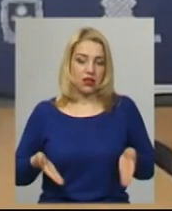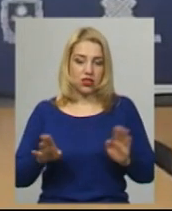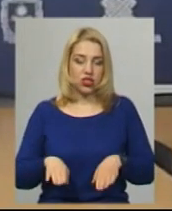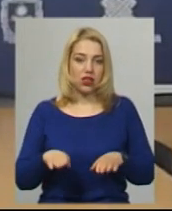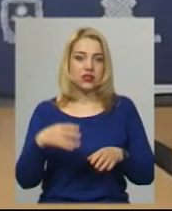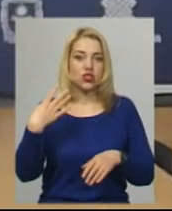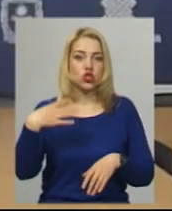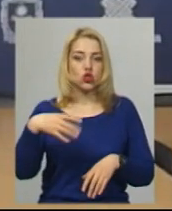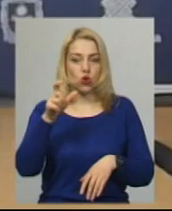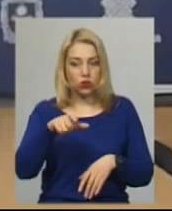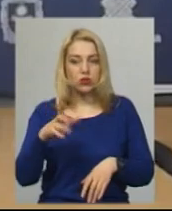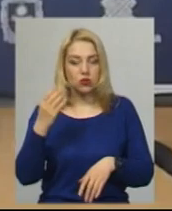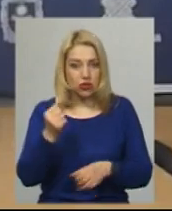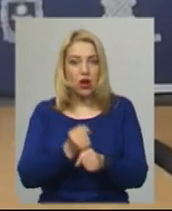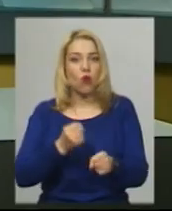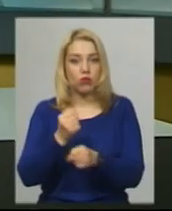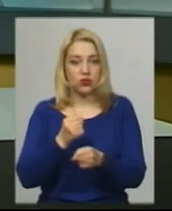ще пропрацювати по цій лікарні.